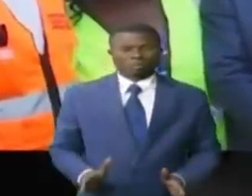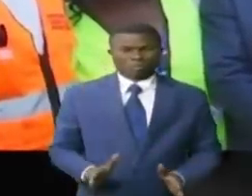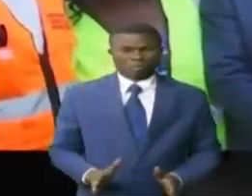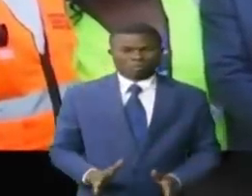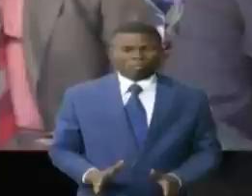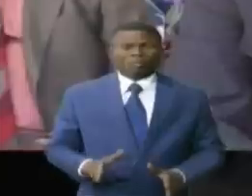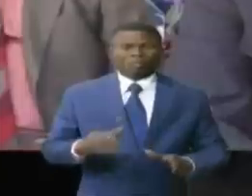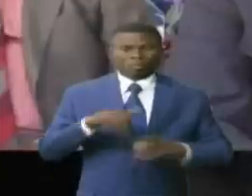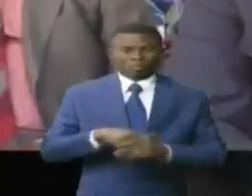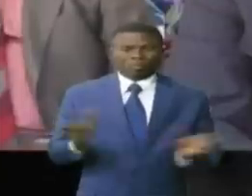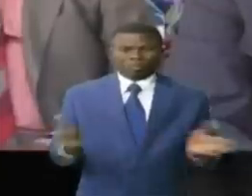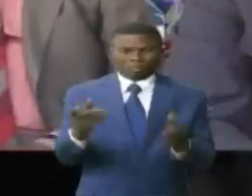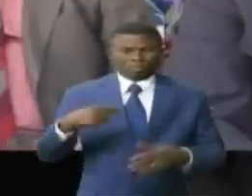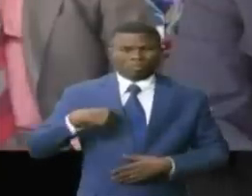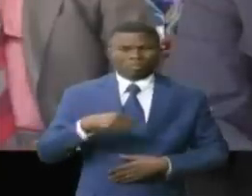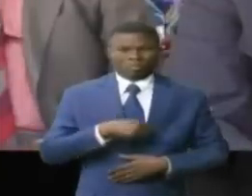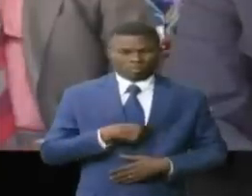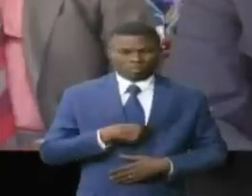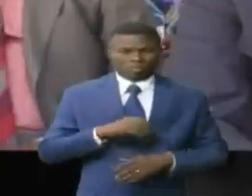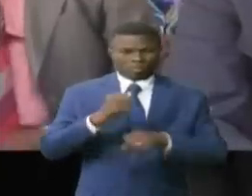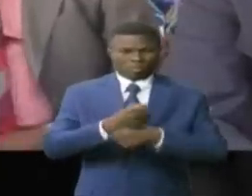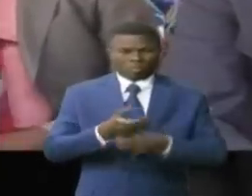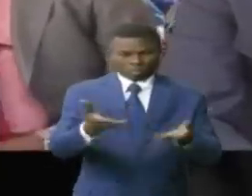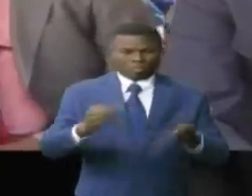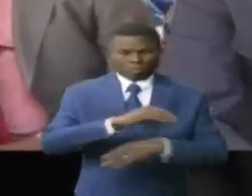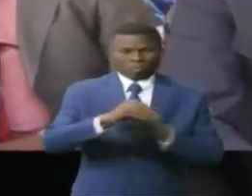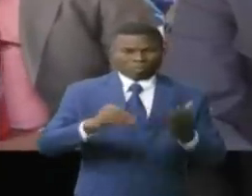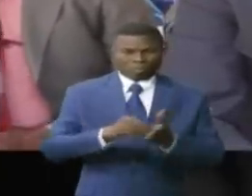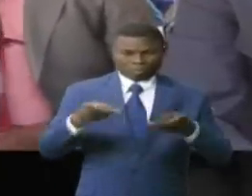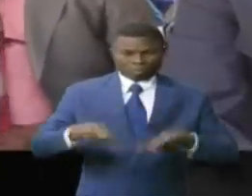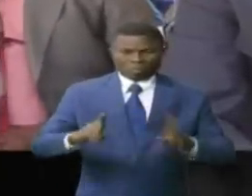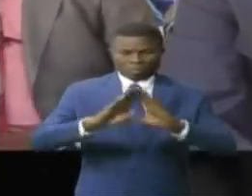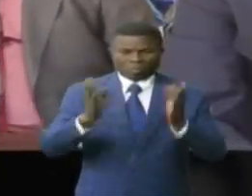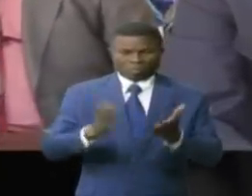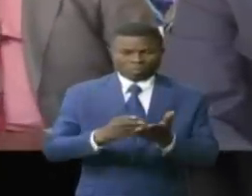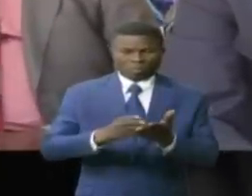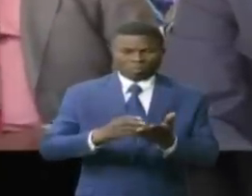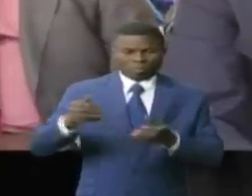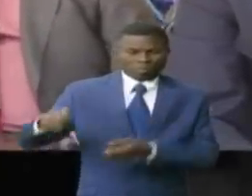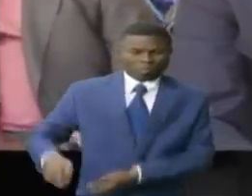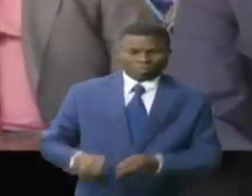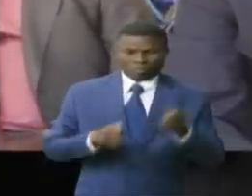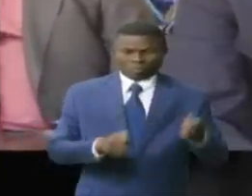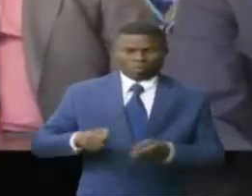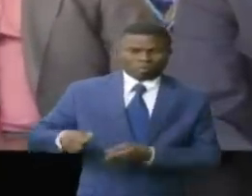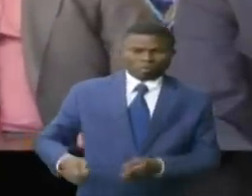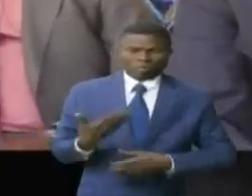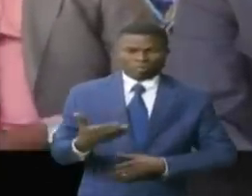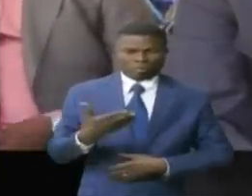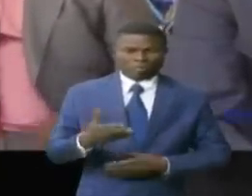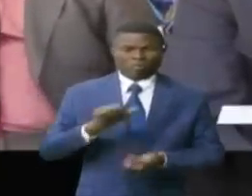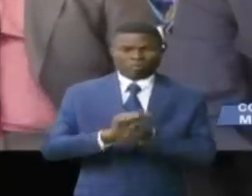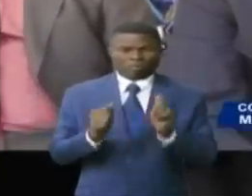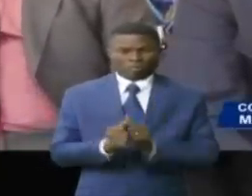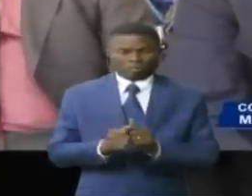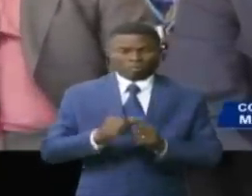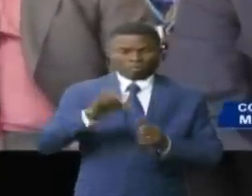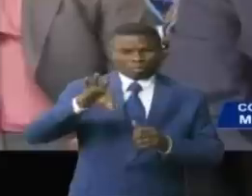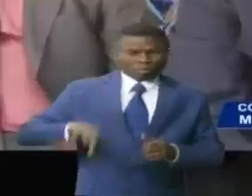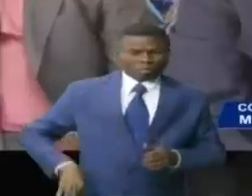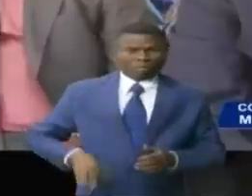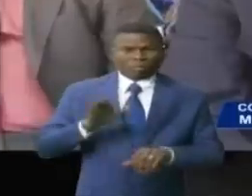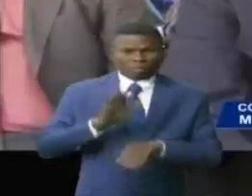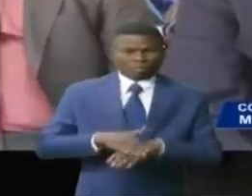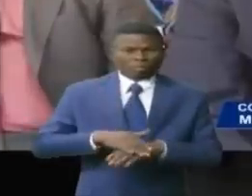notre encadrement. Nous allons ici créer un centre qui permettra à tous les creuseurs artisanaux, les négociants, de se retrouver dans